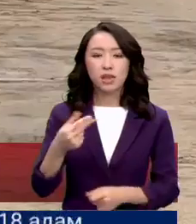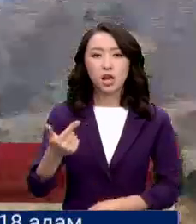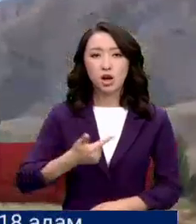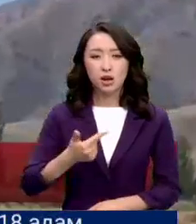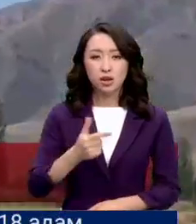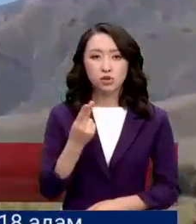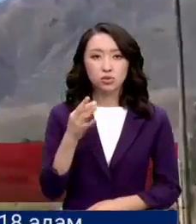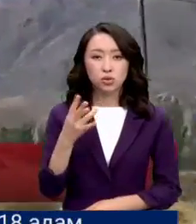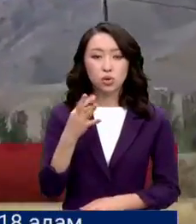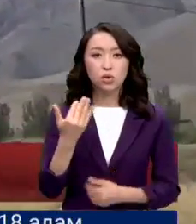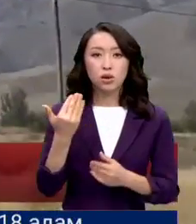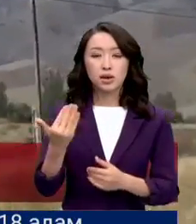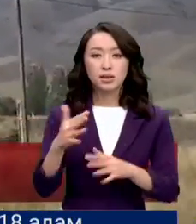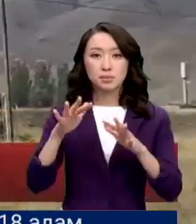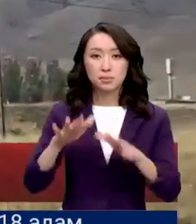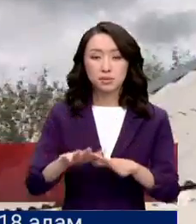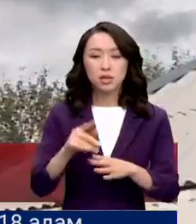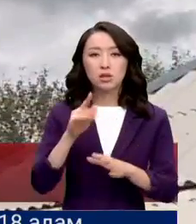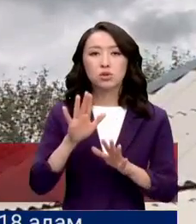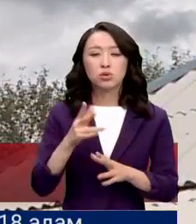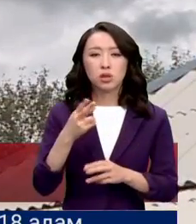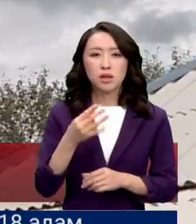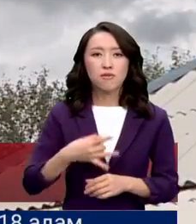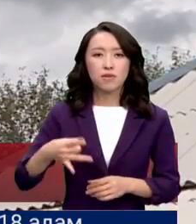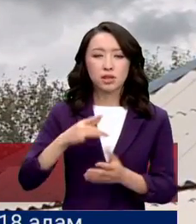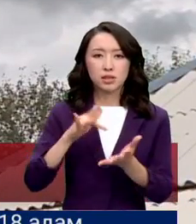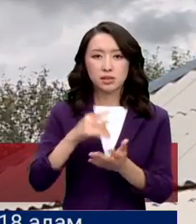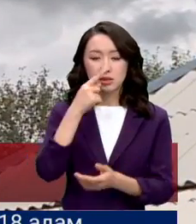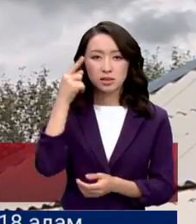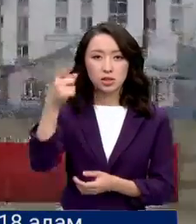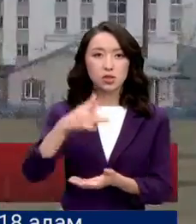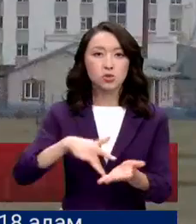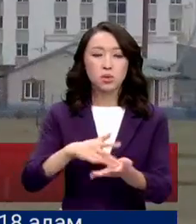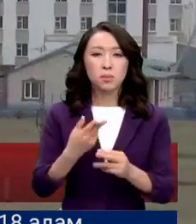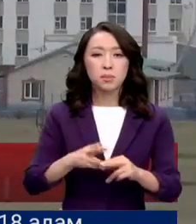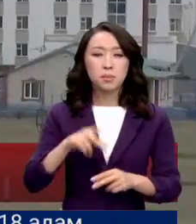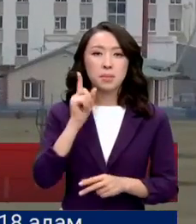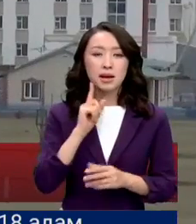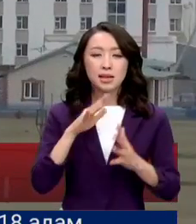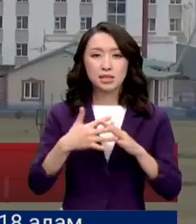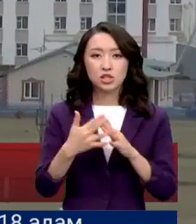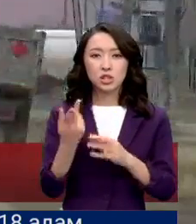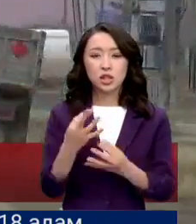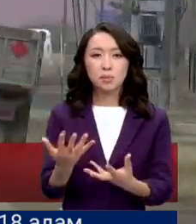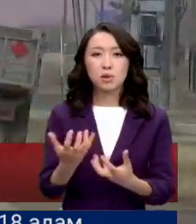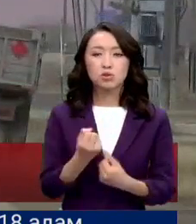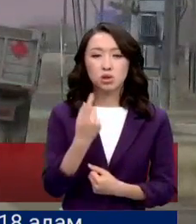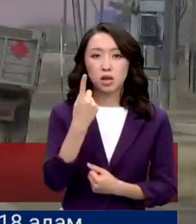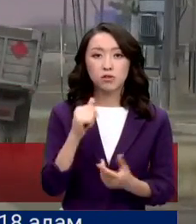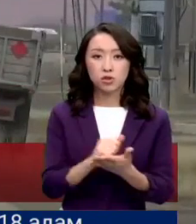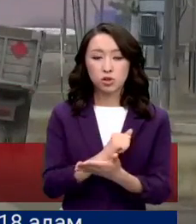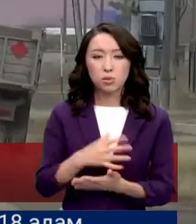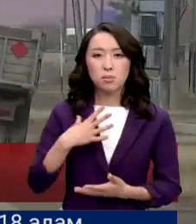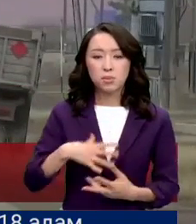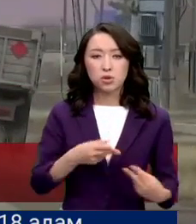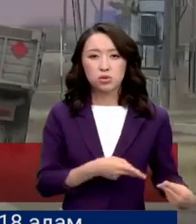граждан. Однако эти учреждения расположены только в районных центрах или городе. Поэтому пока сельчанам для получения одного документа